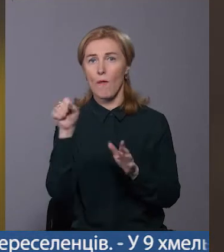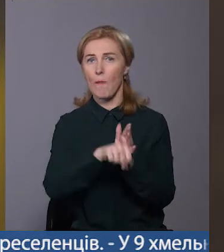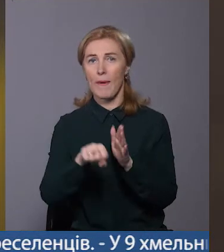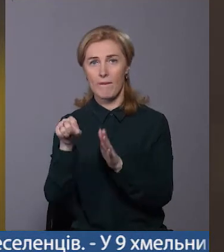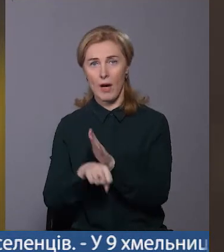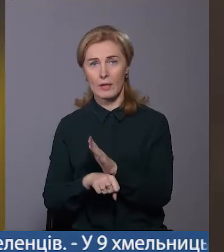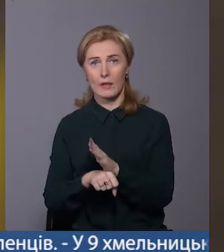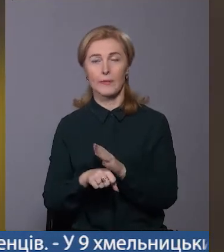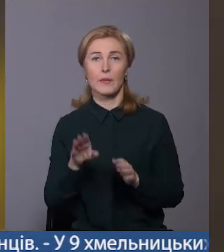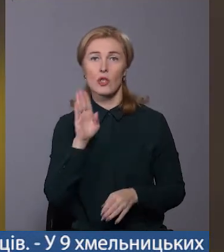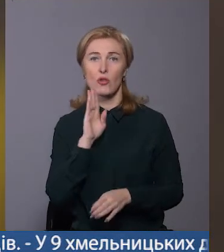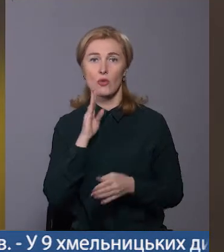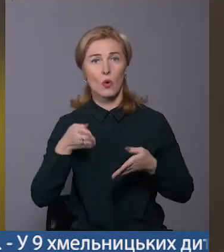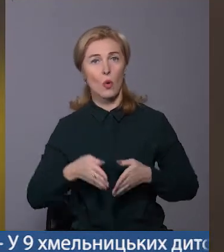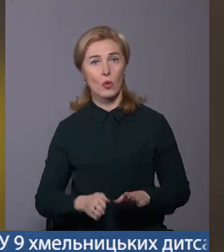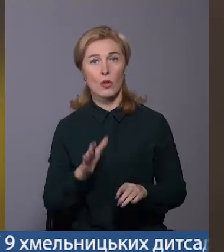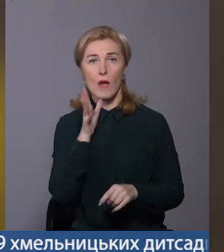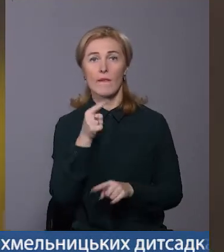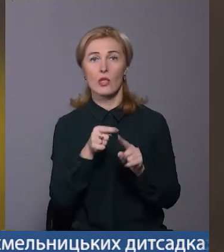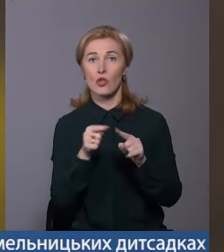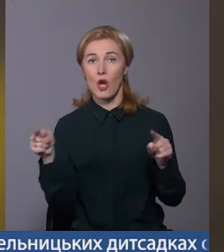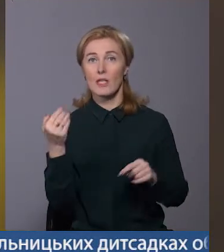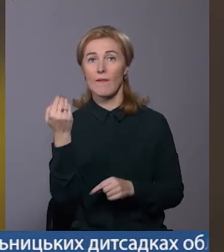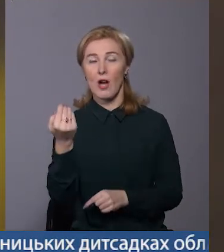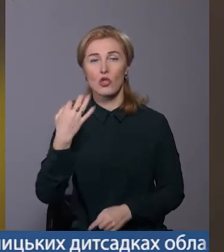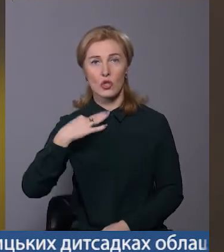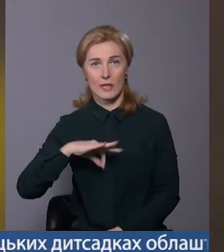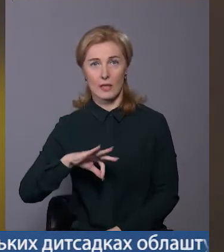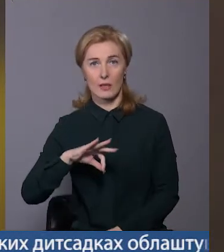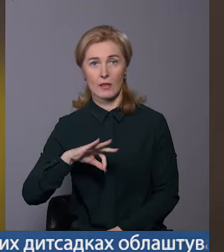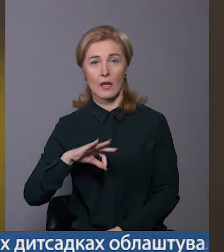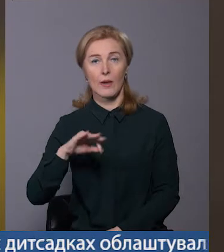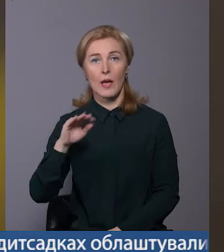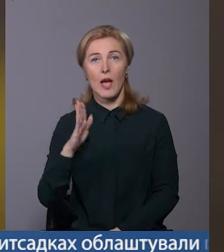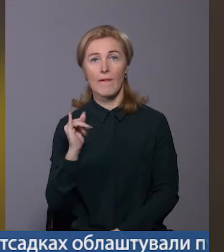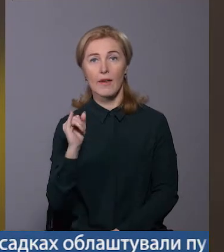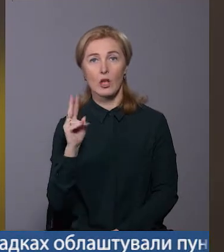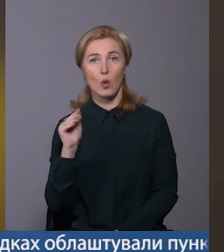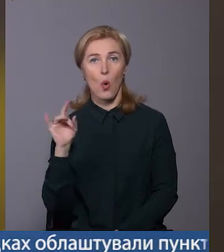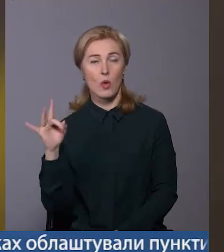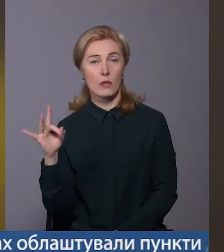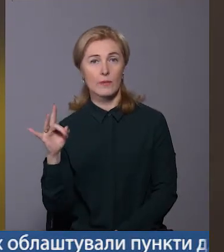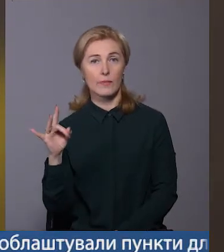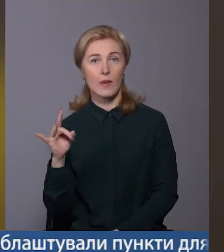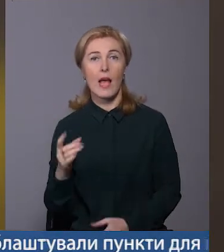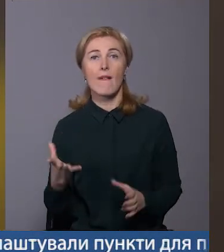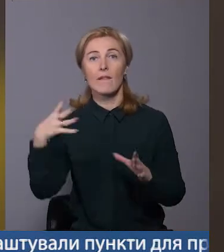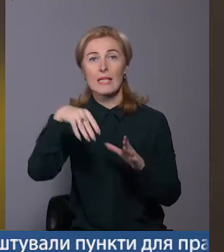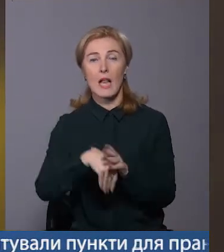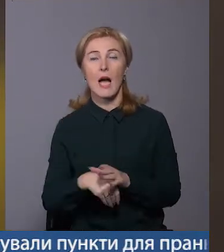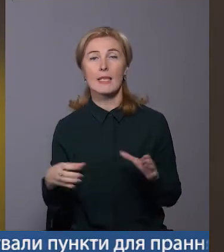і рожениць. В даний час ваш син, Чернігів Андрій Вікторович, в складі